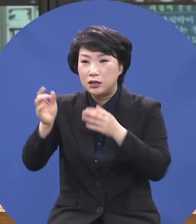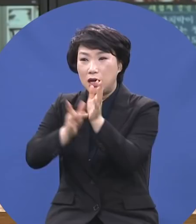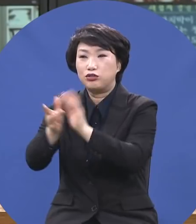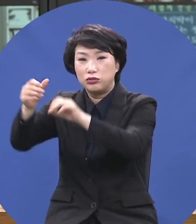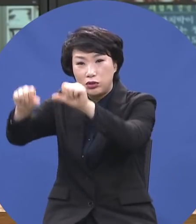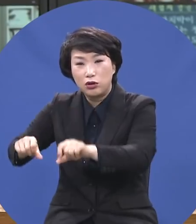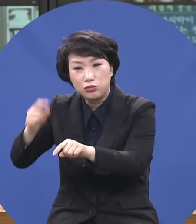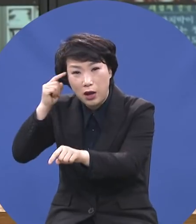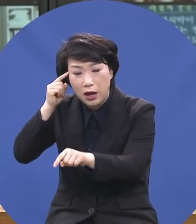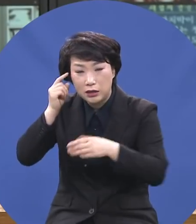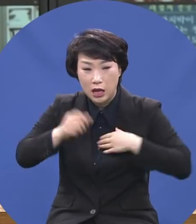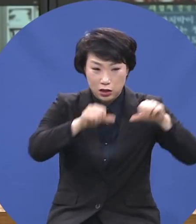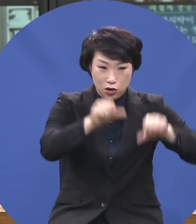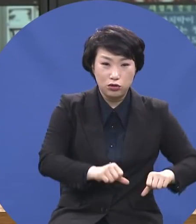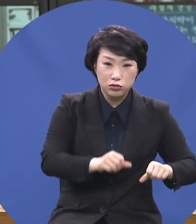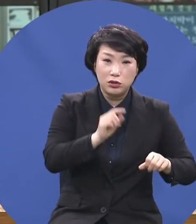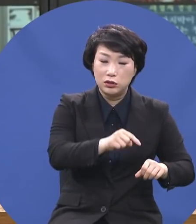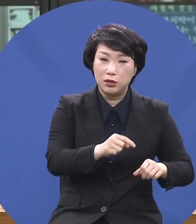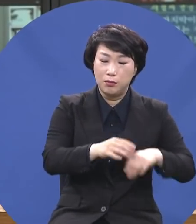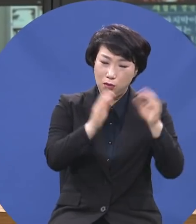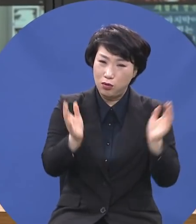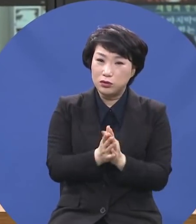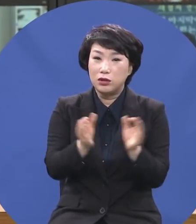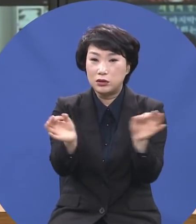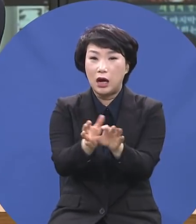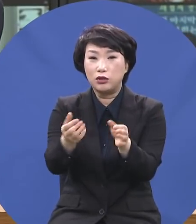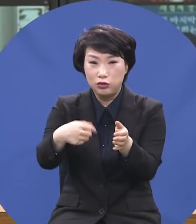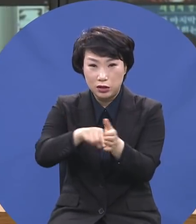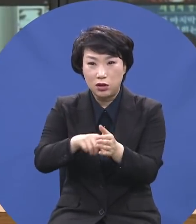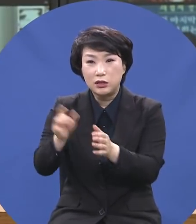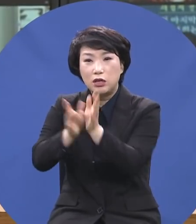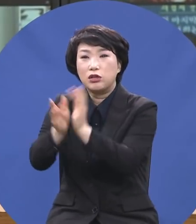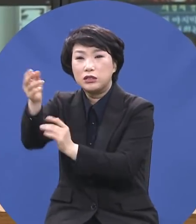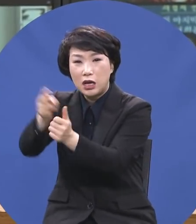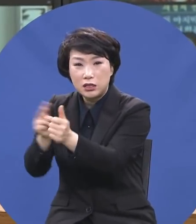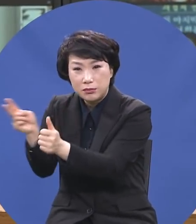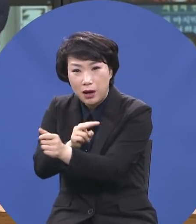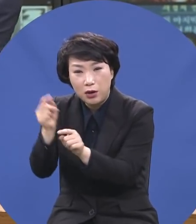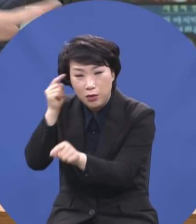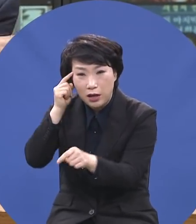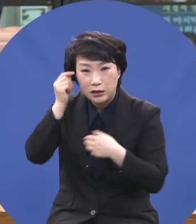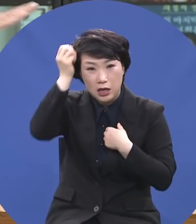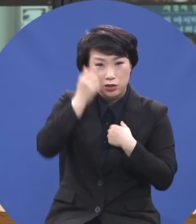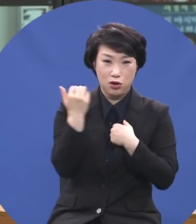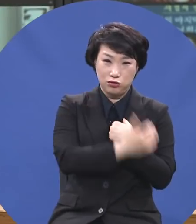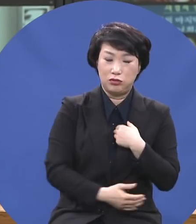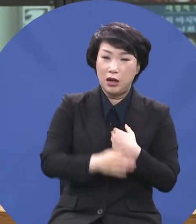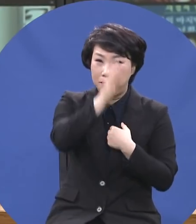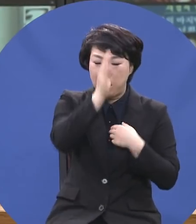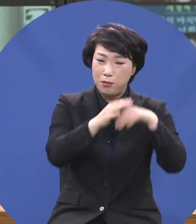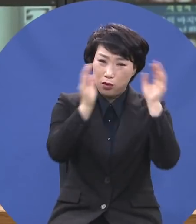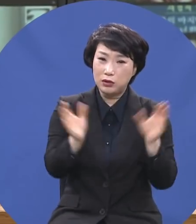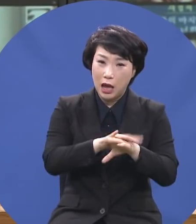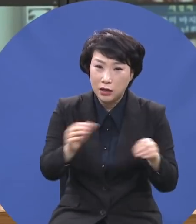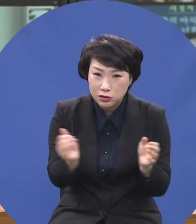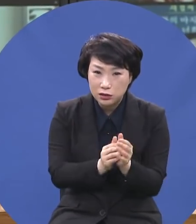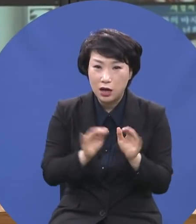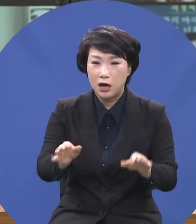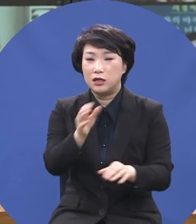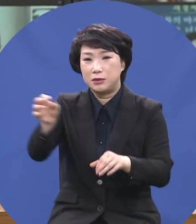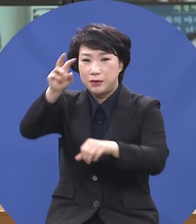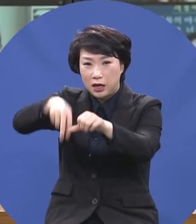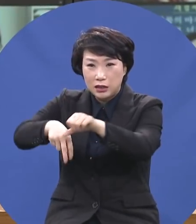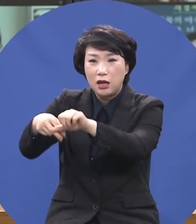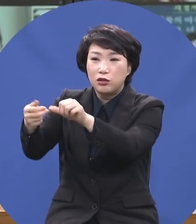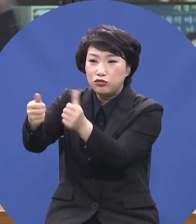받을 저주를 저주의 나무에서 도말시켜버리고, 그가 채찍에 맞으시면 내 영육의 질병을 해결해버리시고,